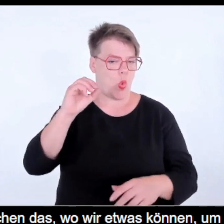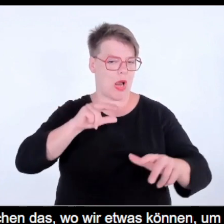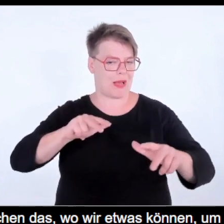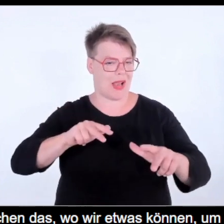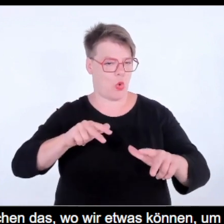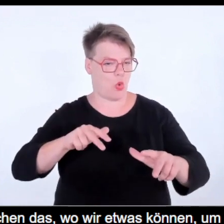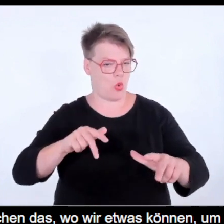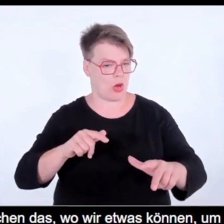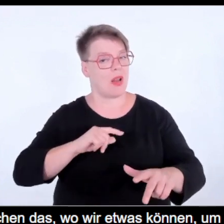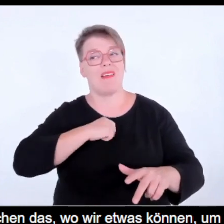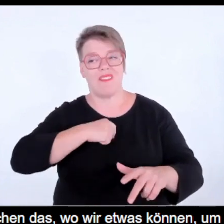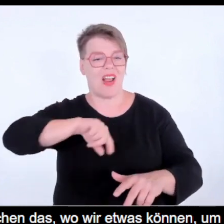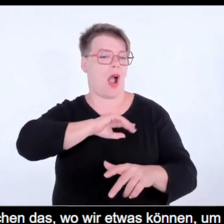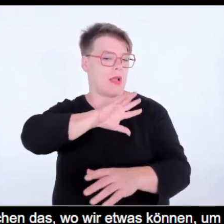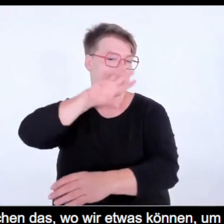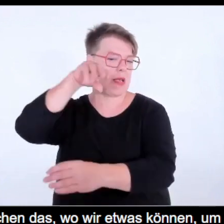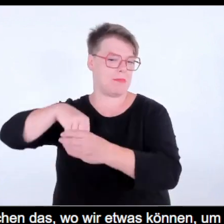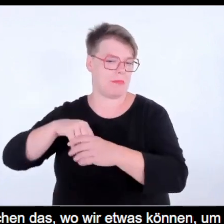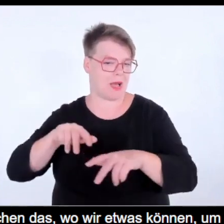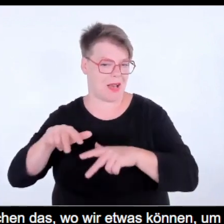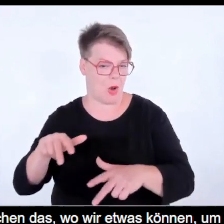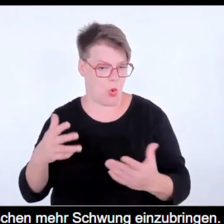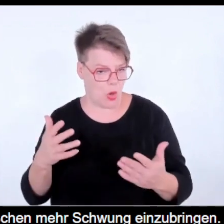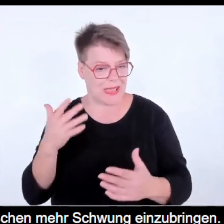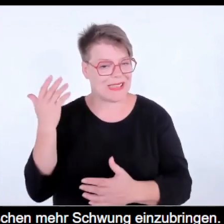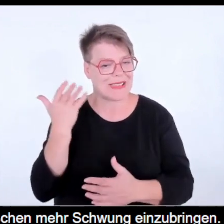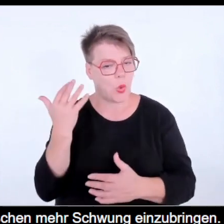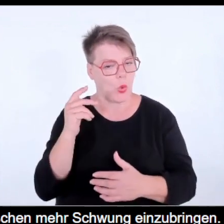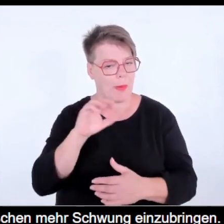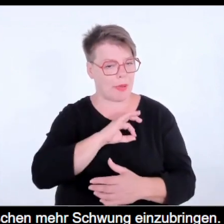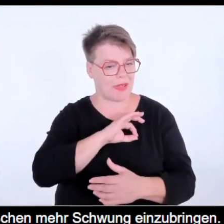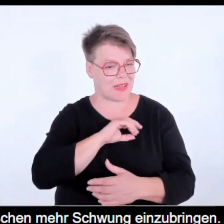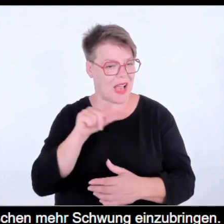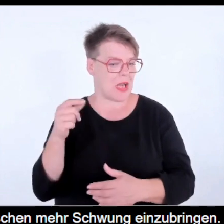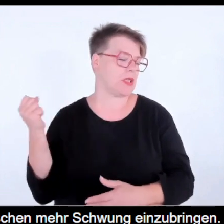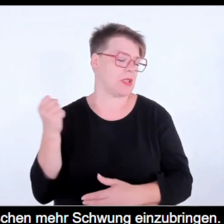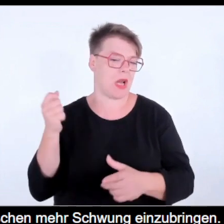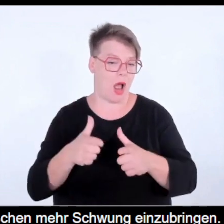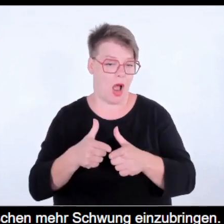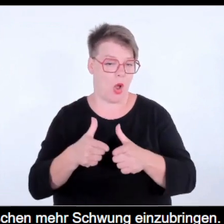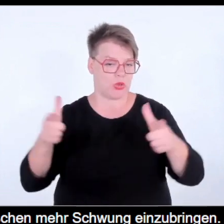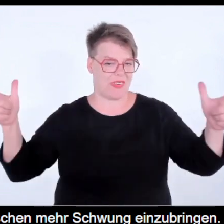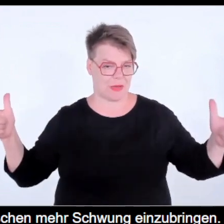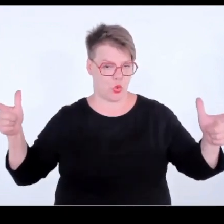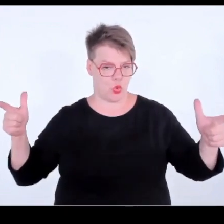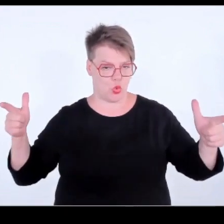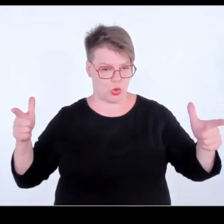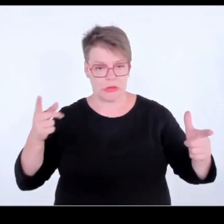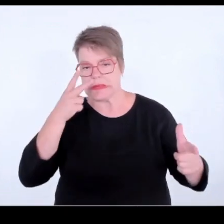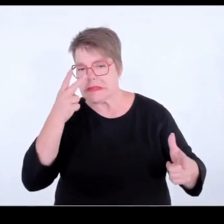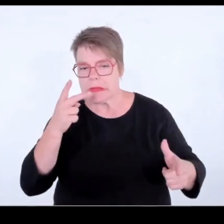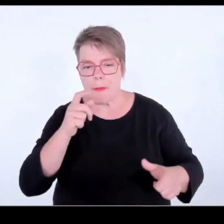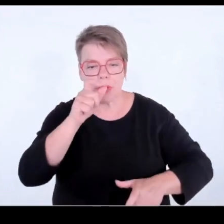von solchen NGOs genommen worden sind. Das ist eine nicht gute Entwicklung. NGOs haben einen anderen Auftrag, aber NGOs sind nicht der Ersatzregierung.